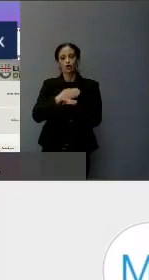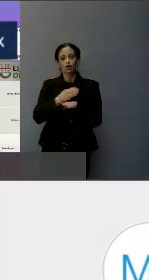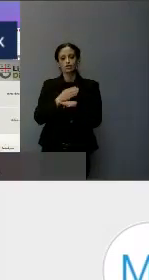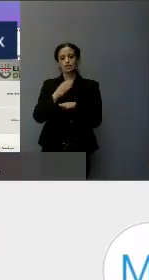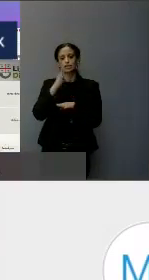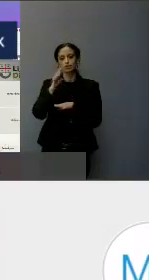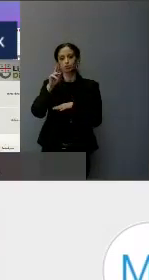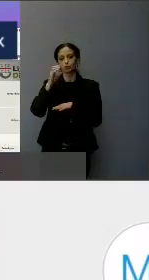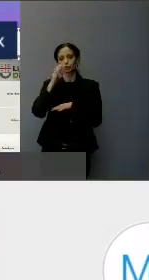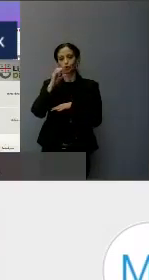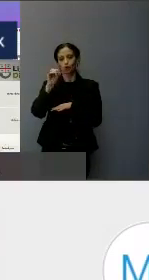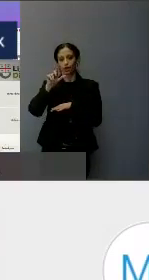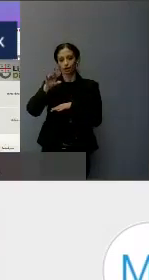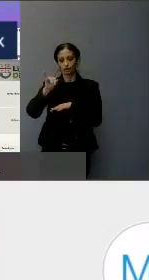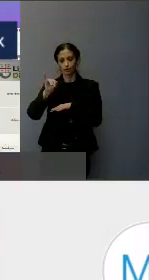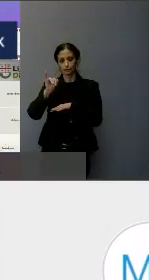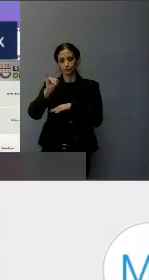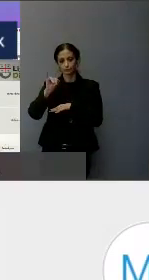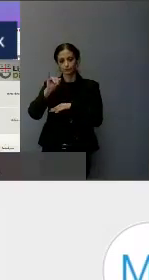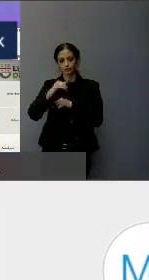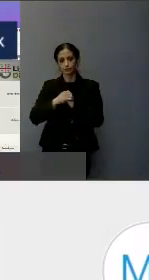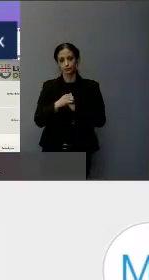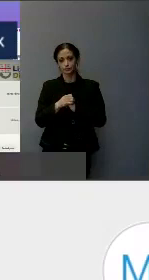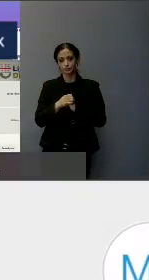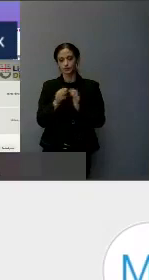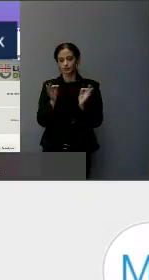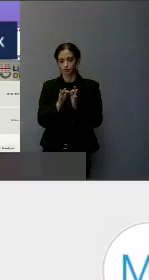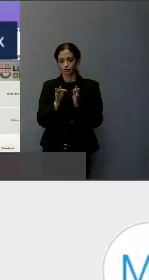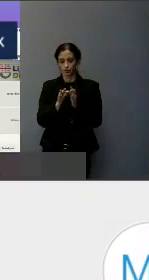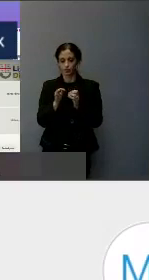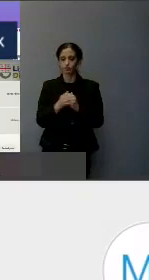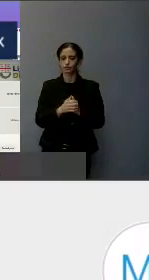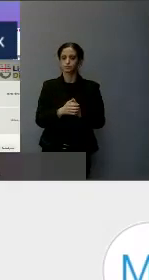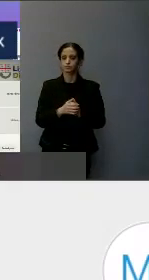iera bruccoleri favorevole